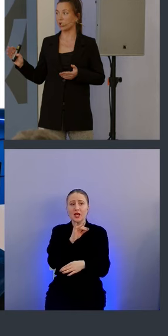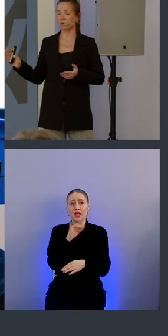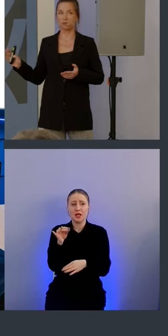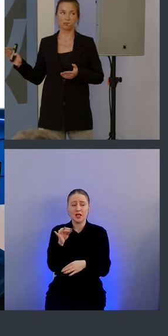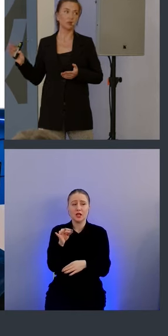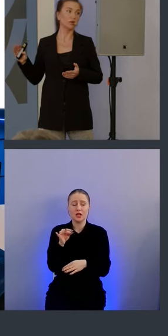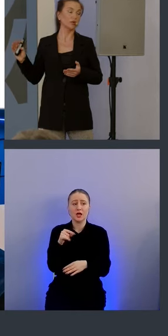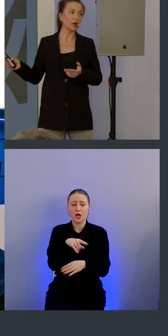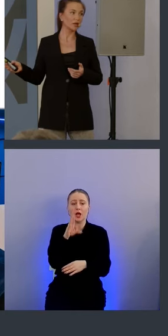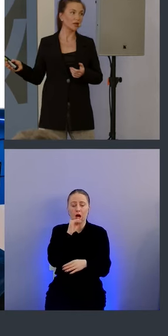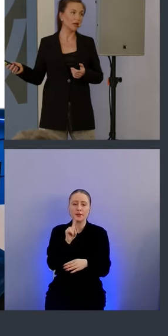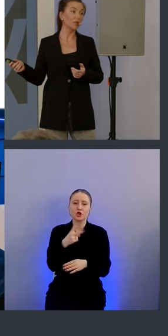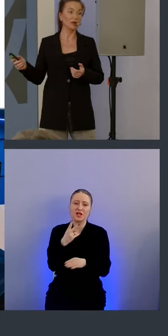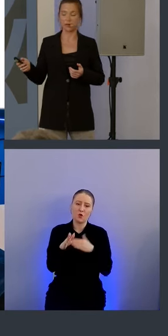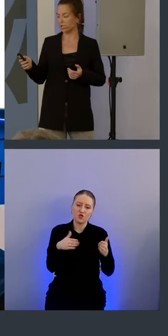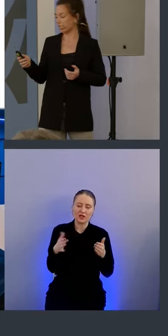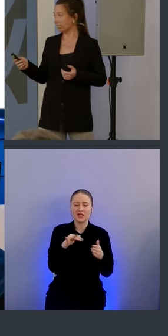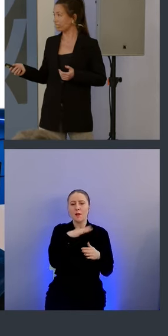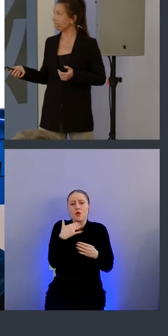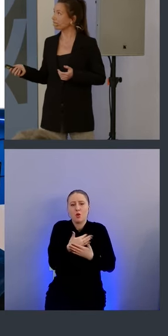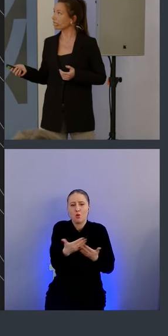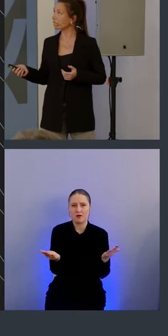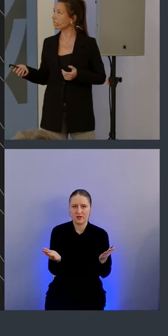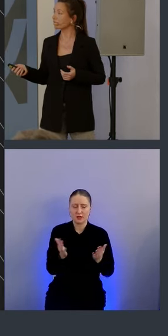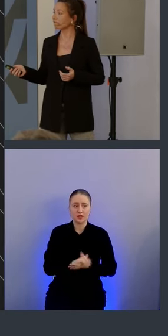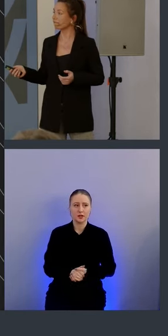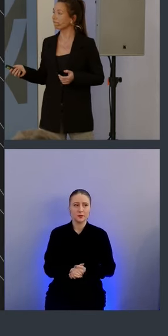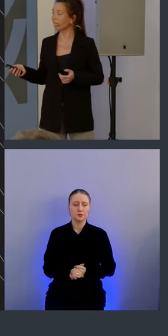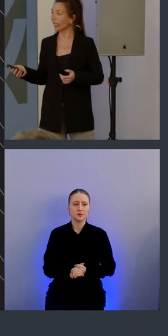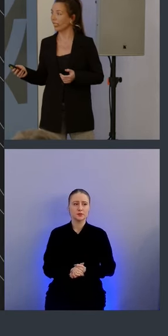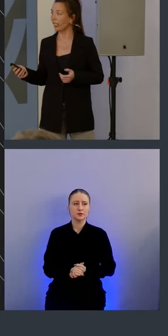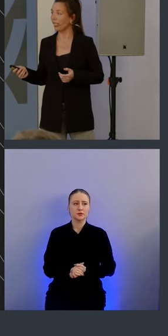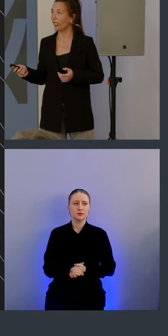быть двухфакторной и многофакторной.